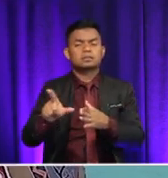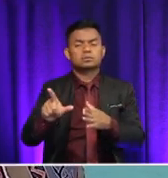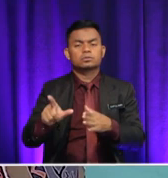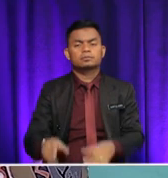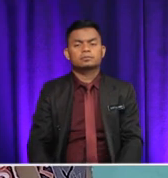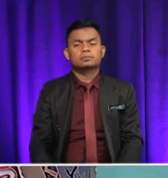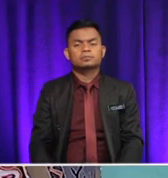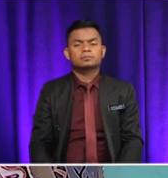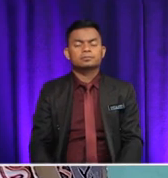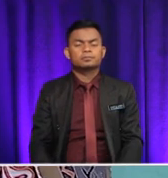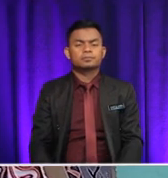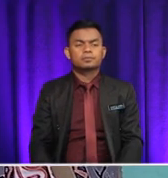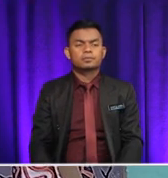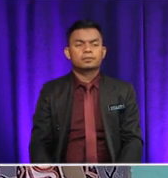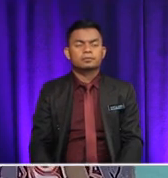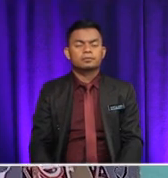oke